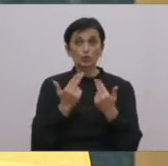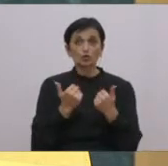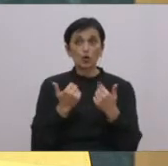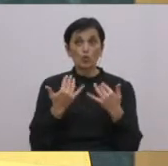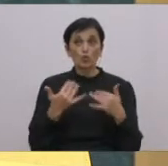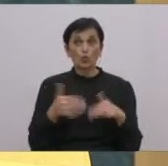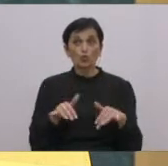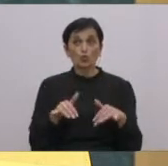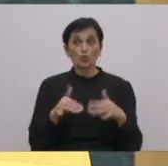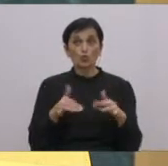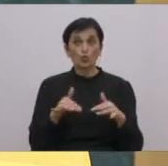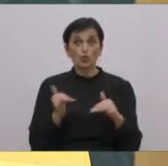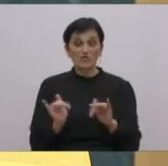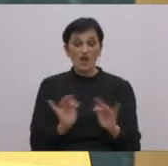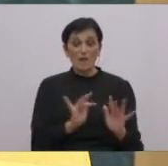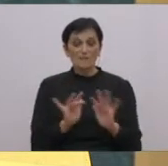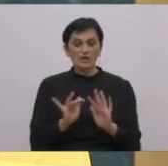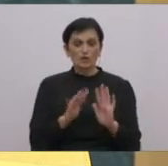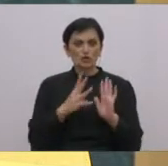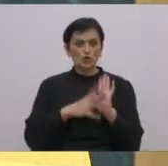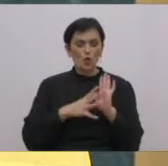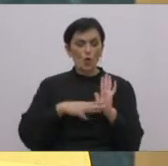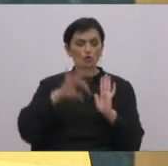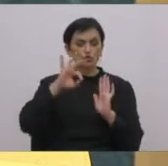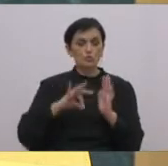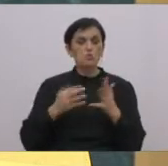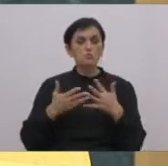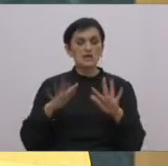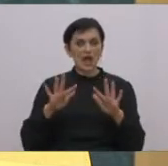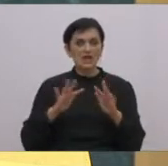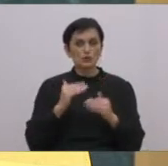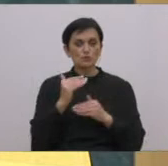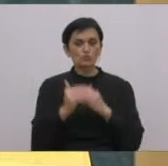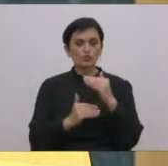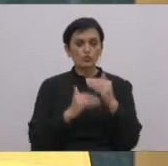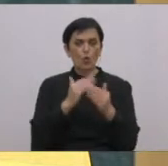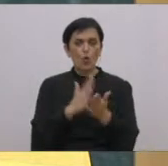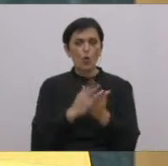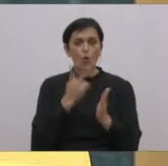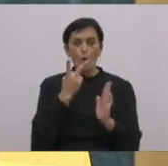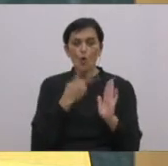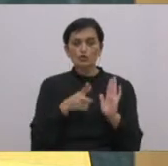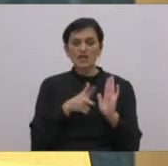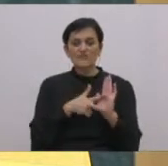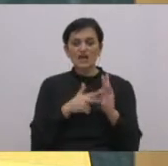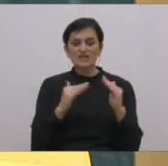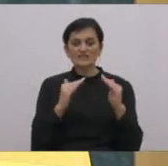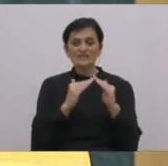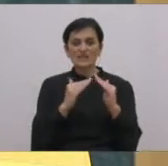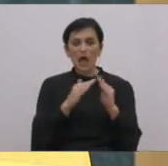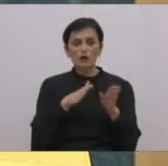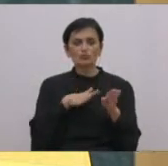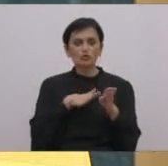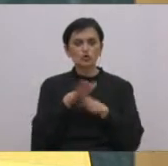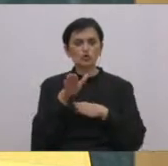უკვე მიმდინარეობს 90%-ზე მეტი არის პროგრესი, 28 სახლის